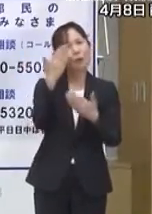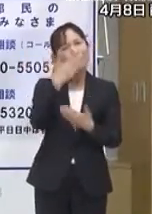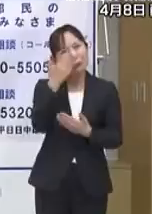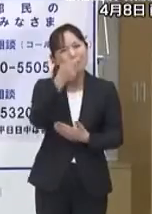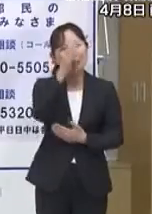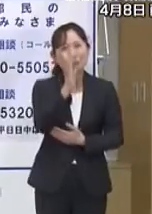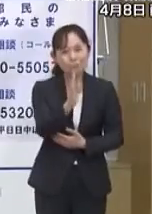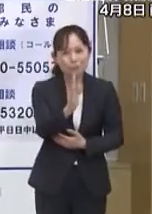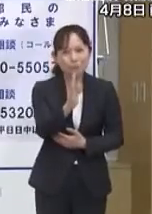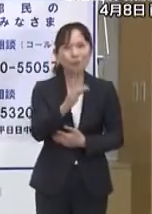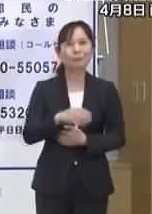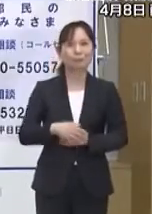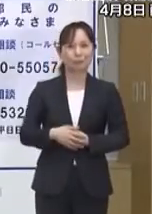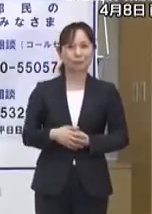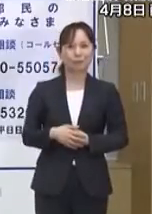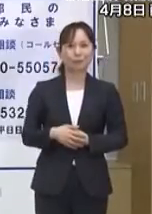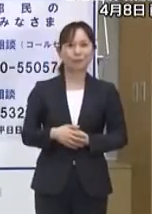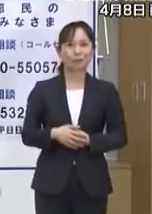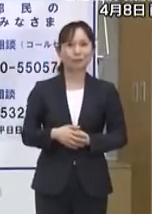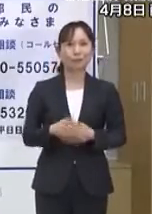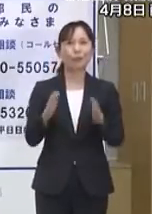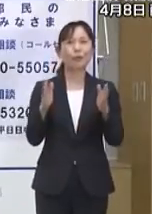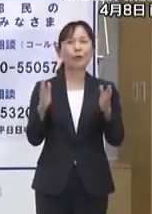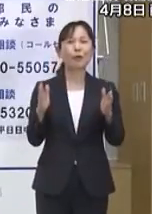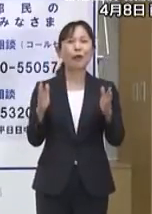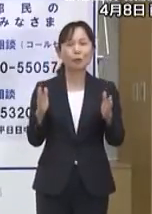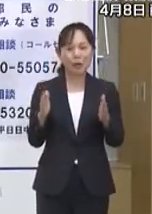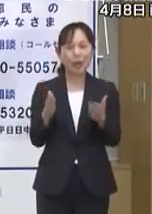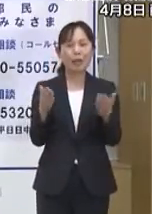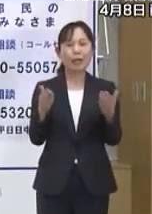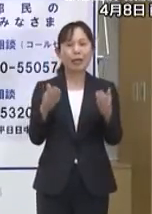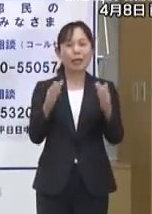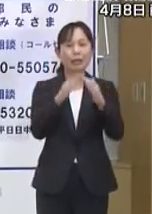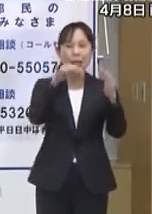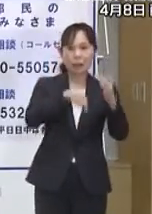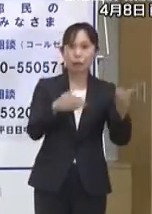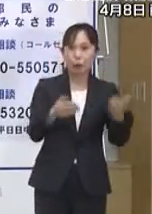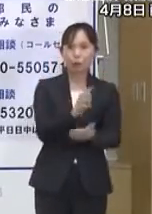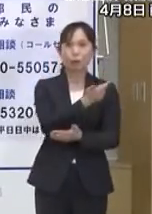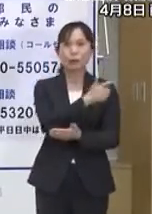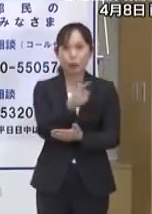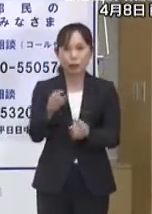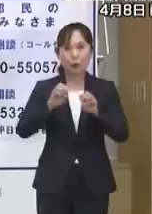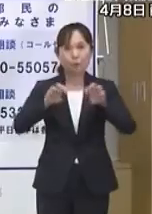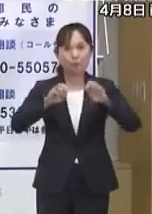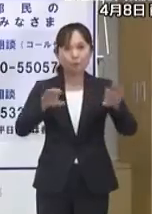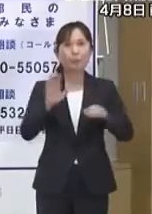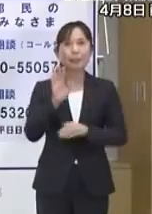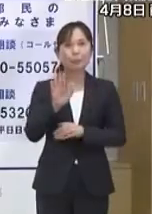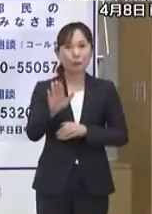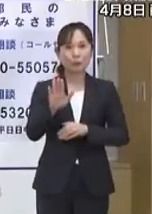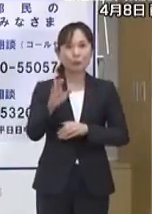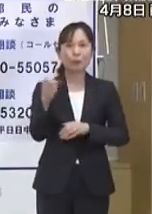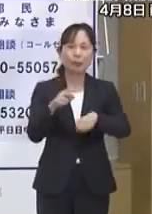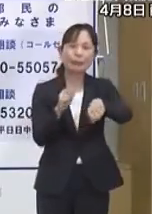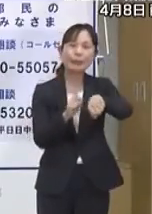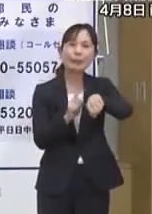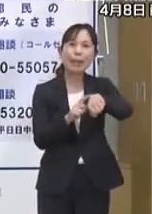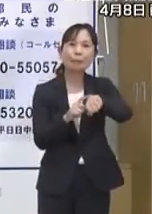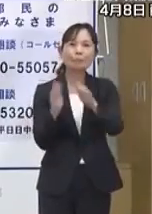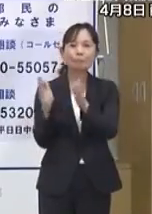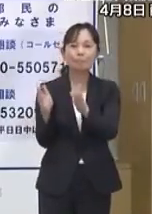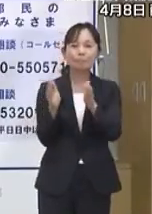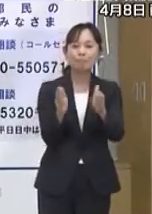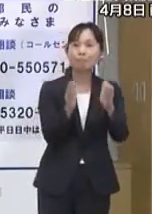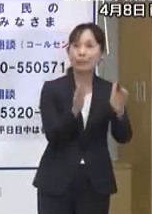かまたこの感ですがスムーズビズの呼びかけをさせていただいておりますが時間帯別の利用者数を見